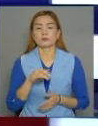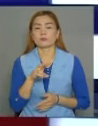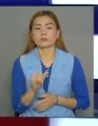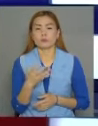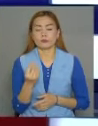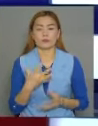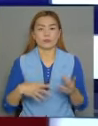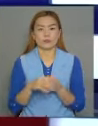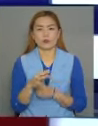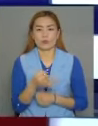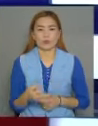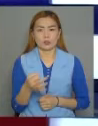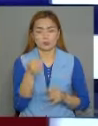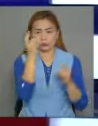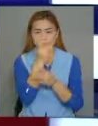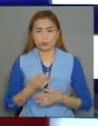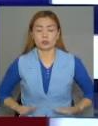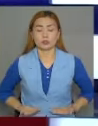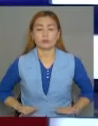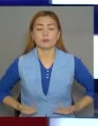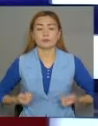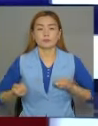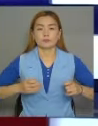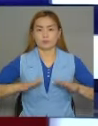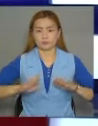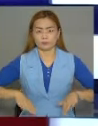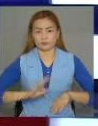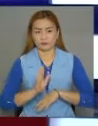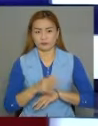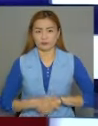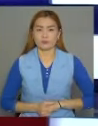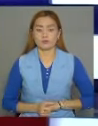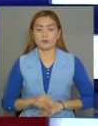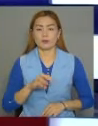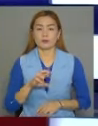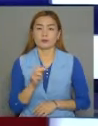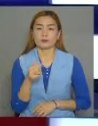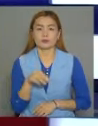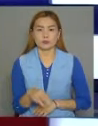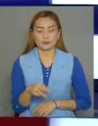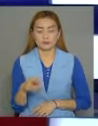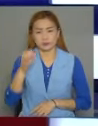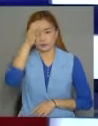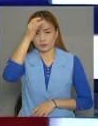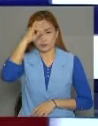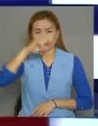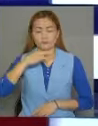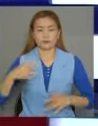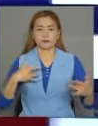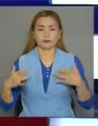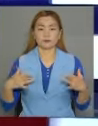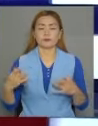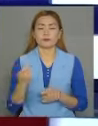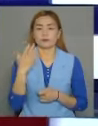қатар бүкіл Атырау облысының мәдени өмірінде жетекші орындарының біріне Махамбет Өтемісұлы атындағы академиялық қазақ драма театры